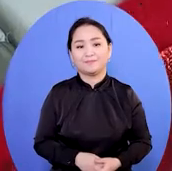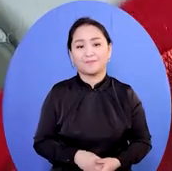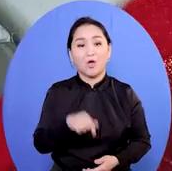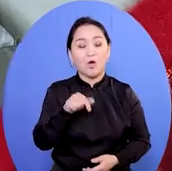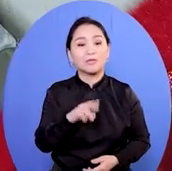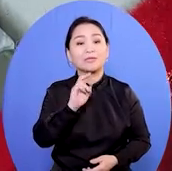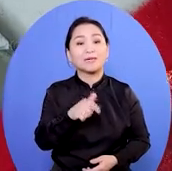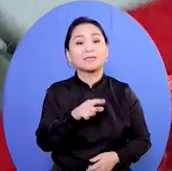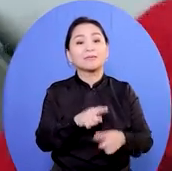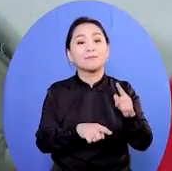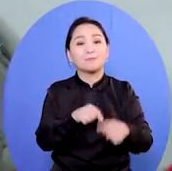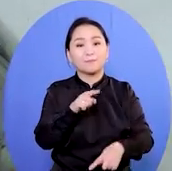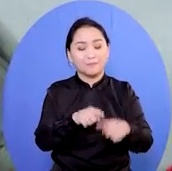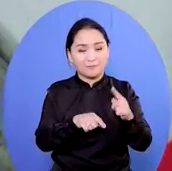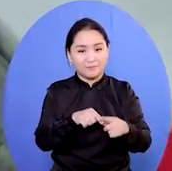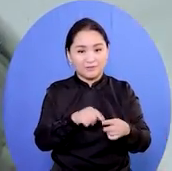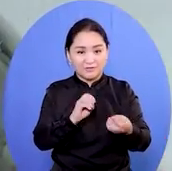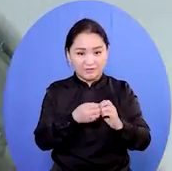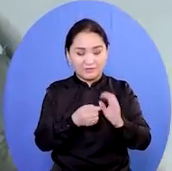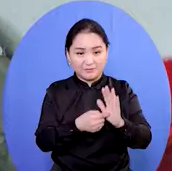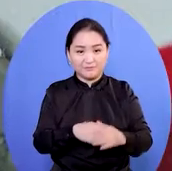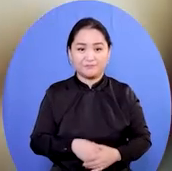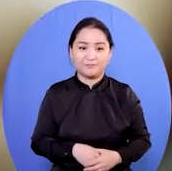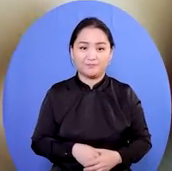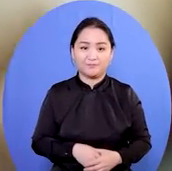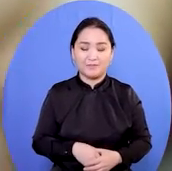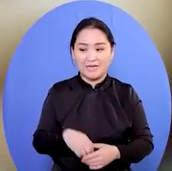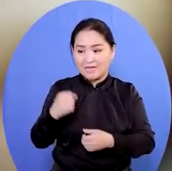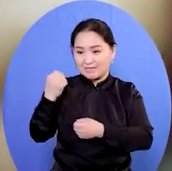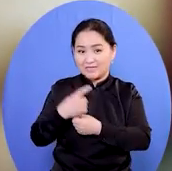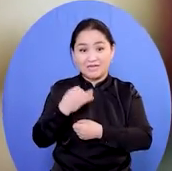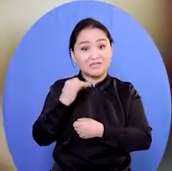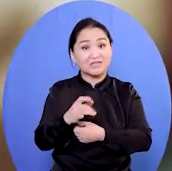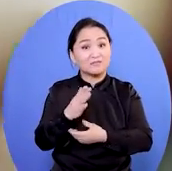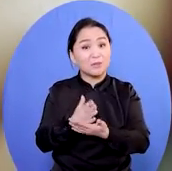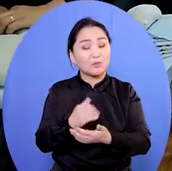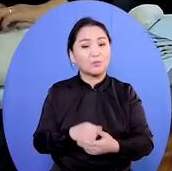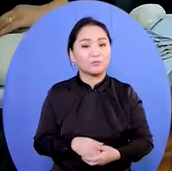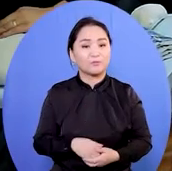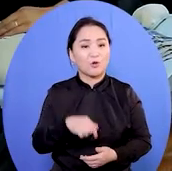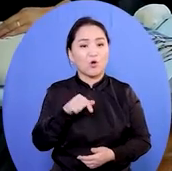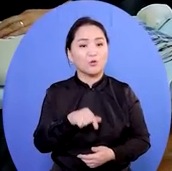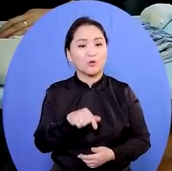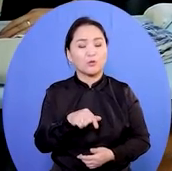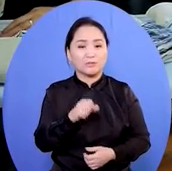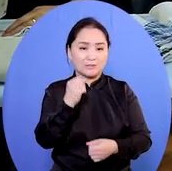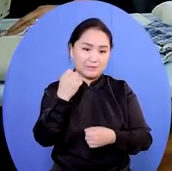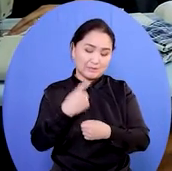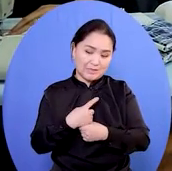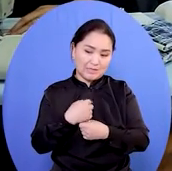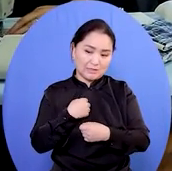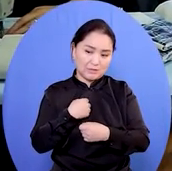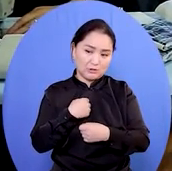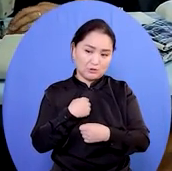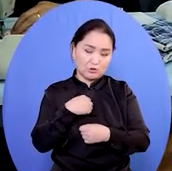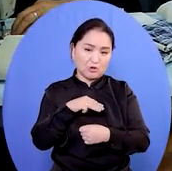За одоо яг ямар чиглэлийн бүтээгдэхүүн илүүтэй их гарч байна. Захиалагчид хэр тогтвортой байна? Яг одоогийн байдлаар бол захиалга ерөнхийдөө их